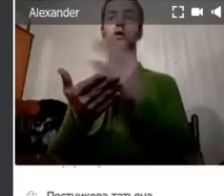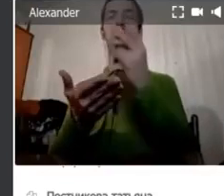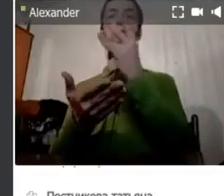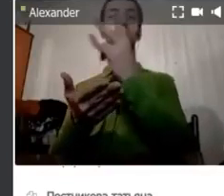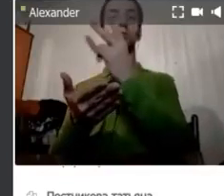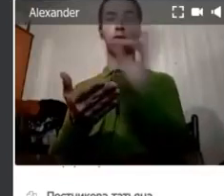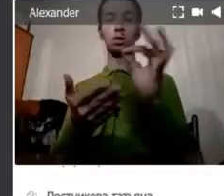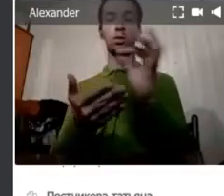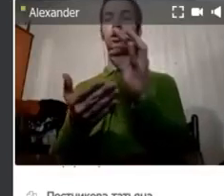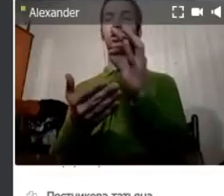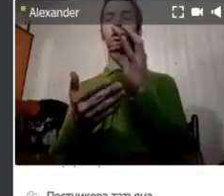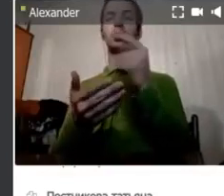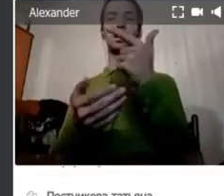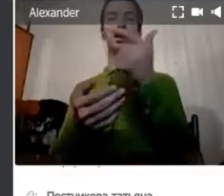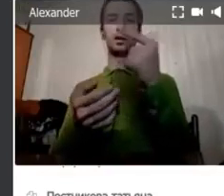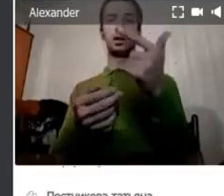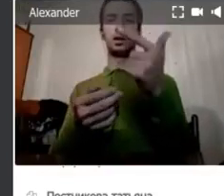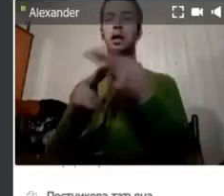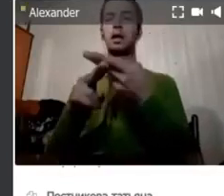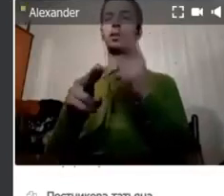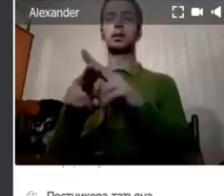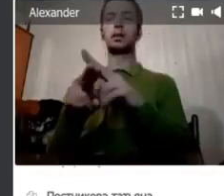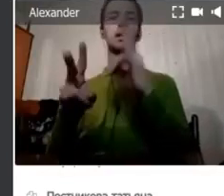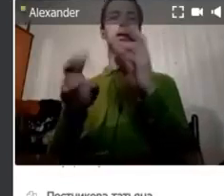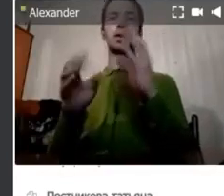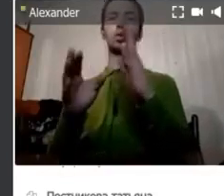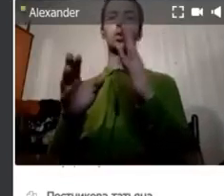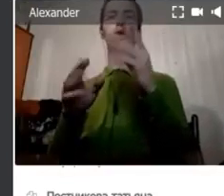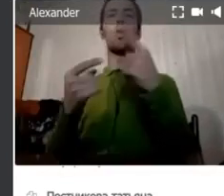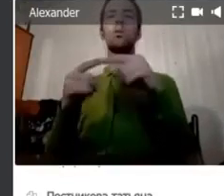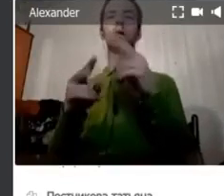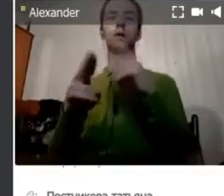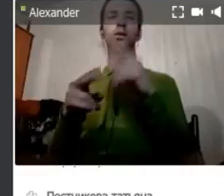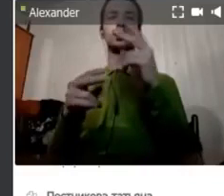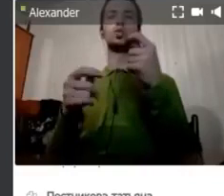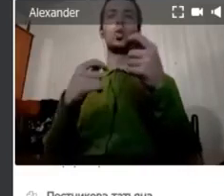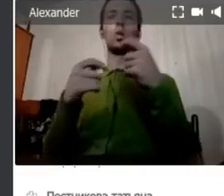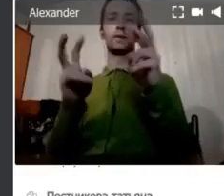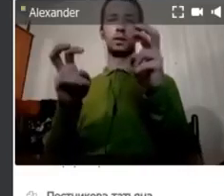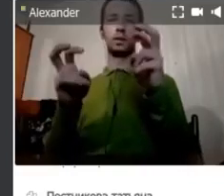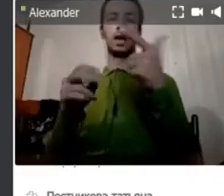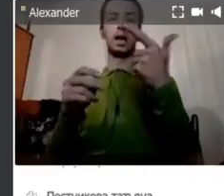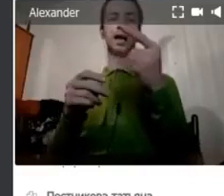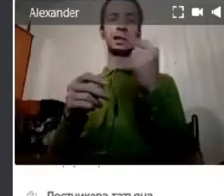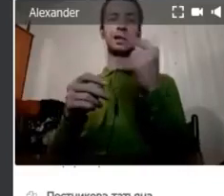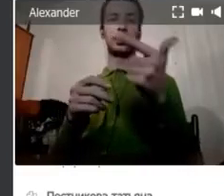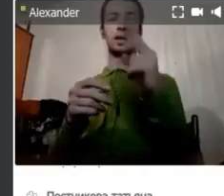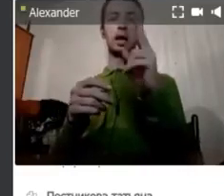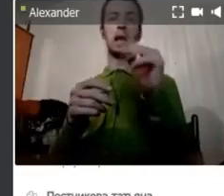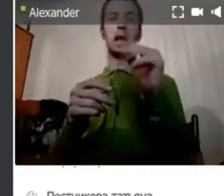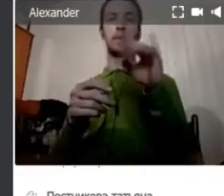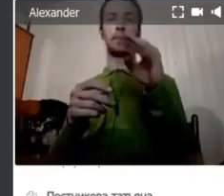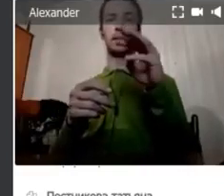занимается только ценными бумагами. Те ценные бумаги, о которых я вам сегодня рассказал.